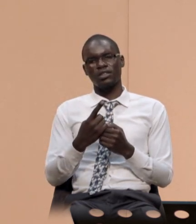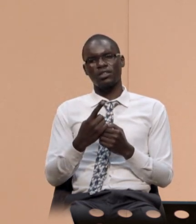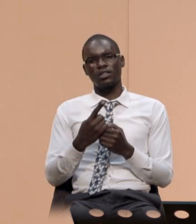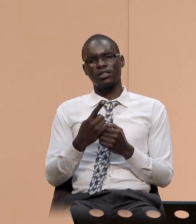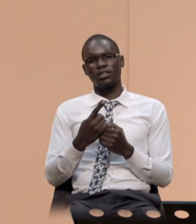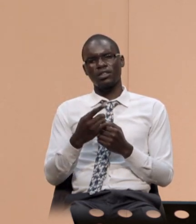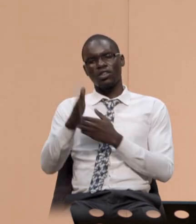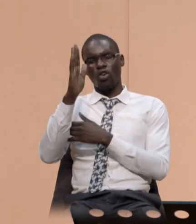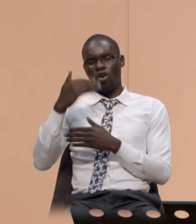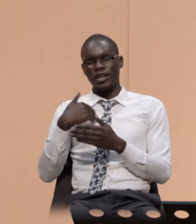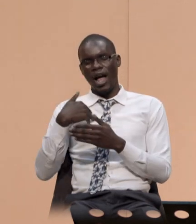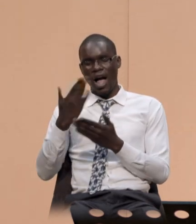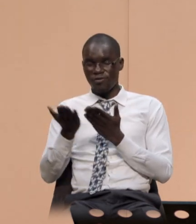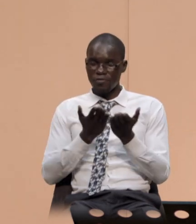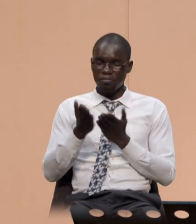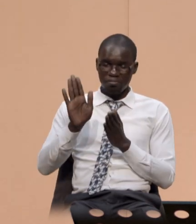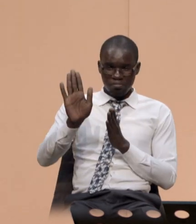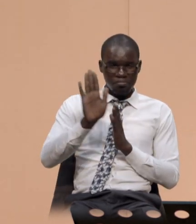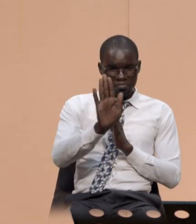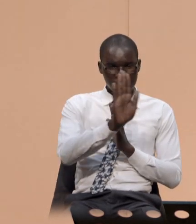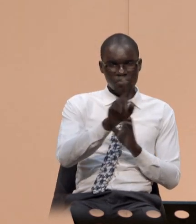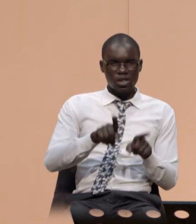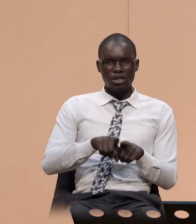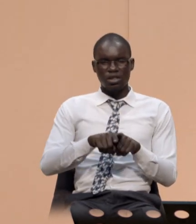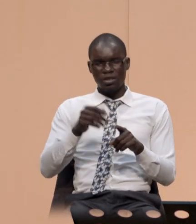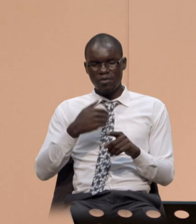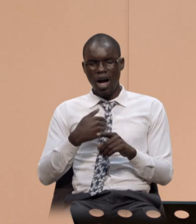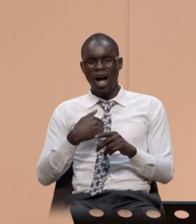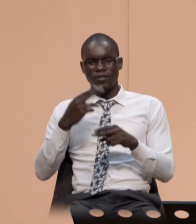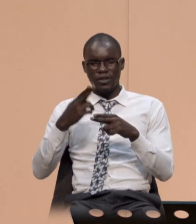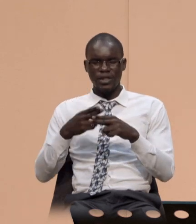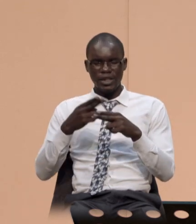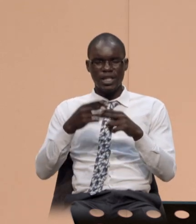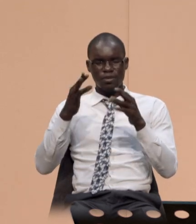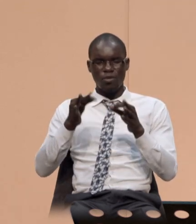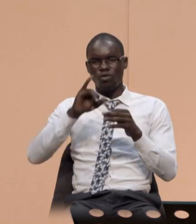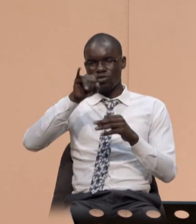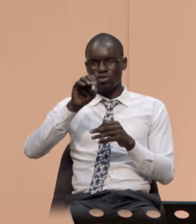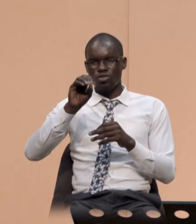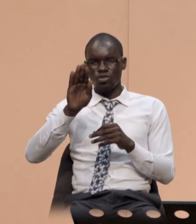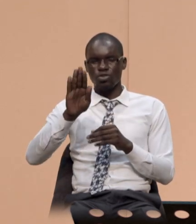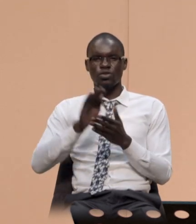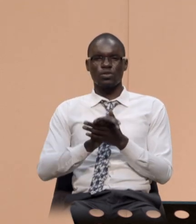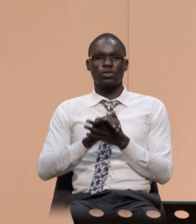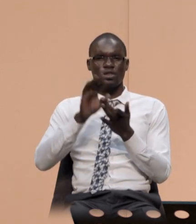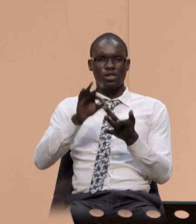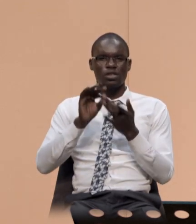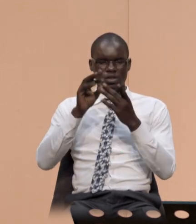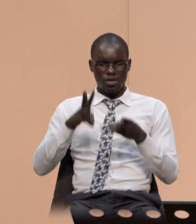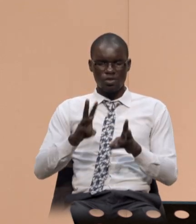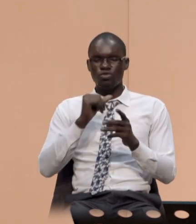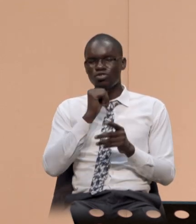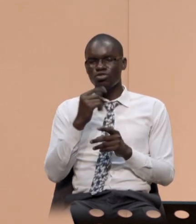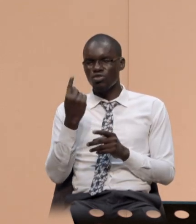Mungu ana watumishi wake. Mungu anataja jina la Ayubu kwa njia ya pekee. Analitaja sio mtu